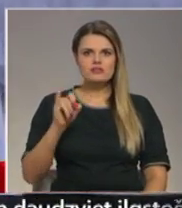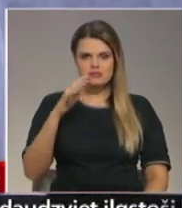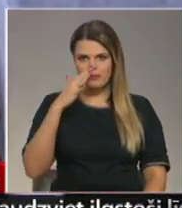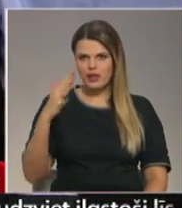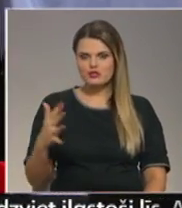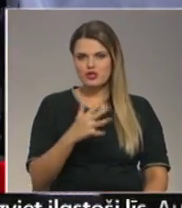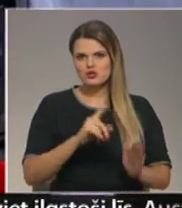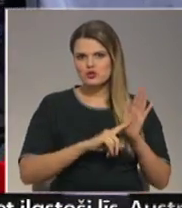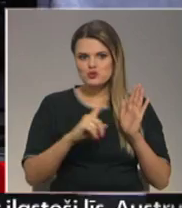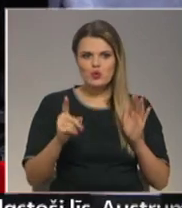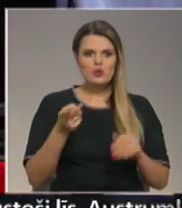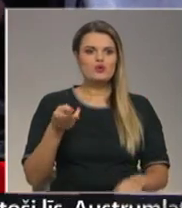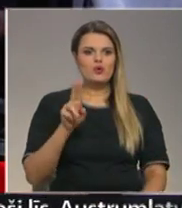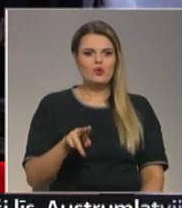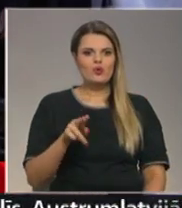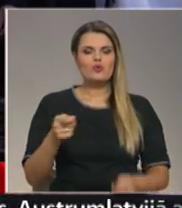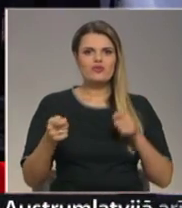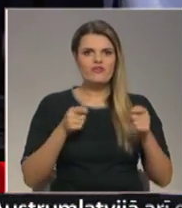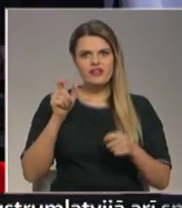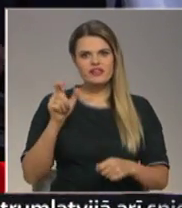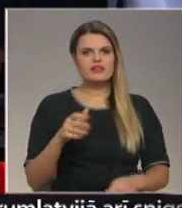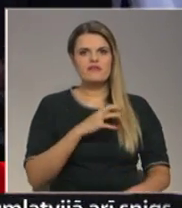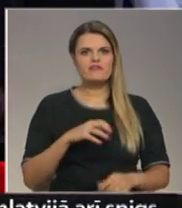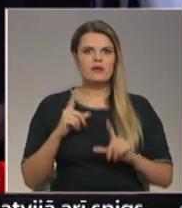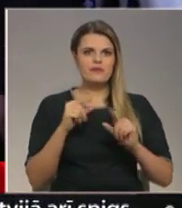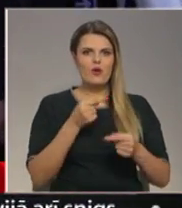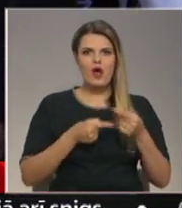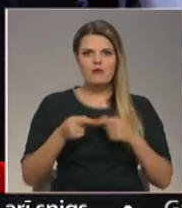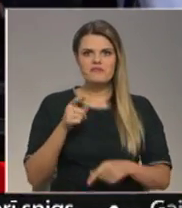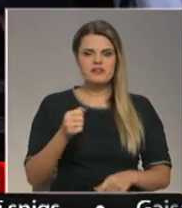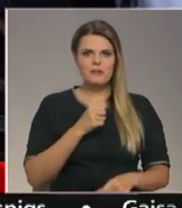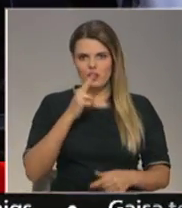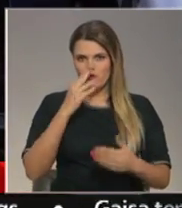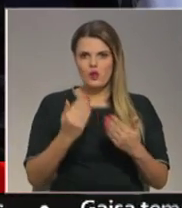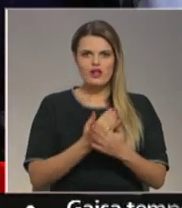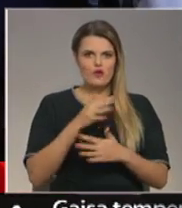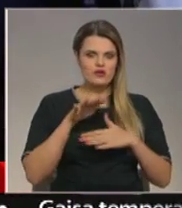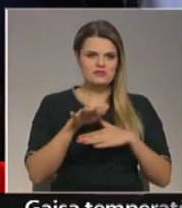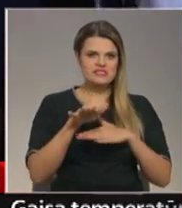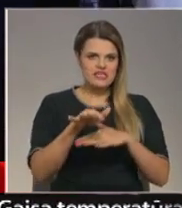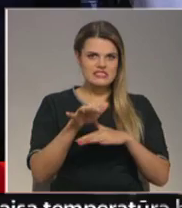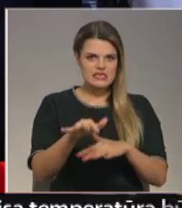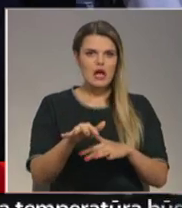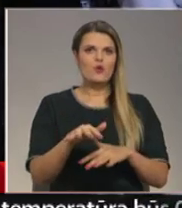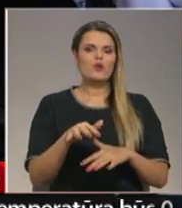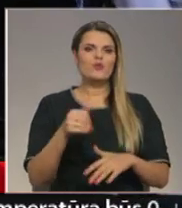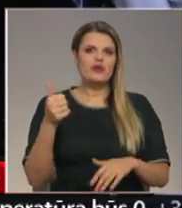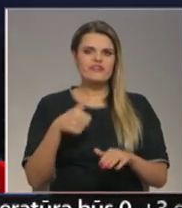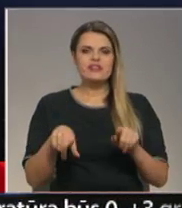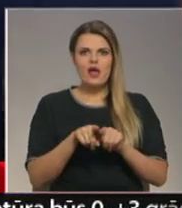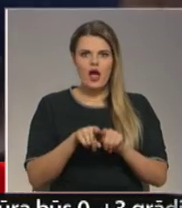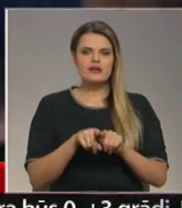stundas, un Telija vadībai bija jābrauc atpakaļ, viņi baidījās no jauniem sastrēgumiem. Tā kā viņi arī